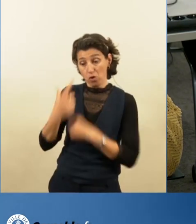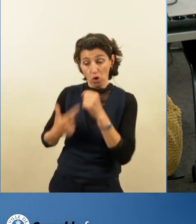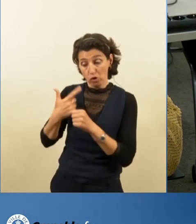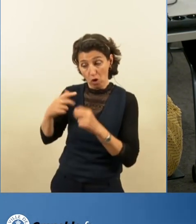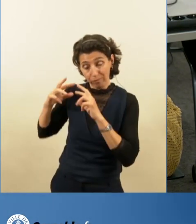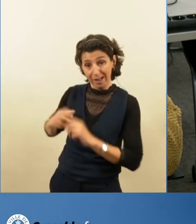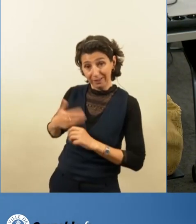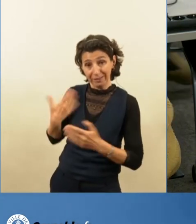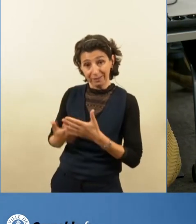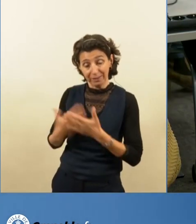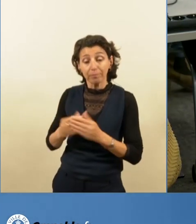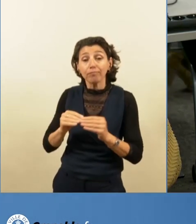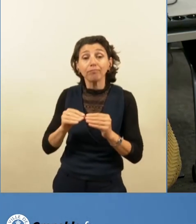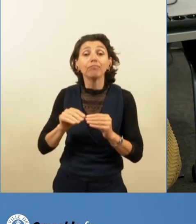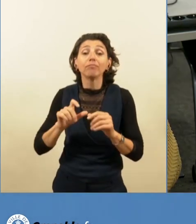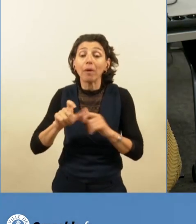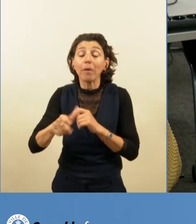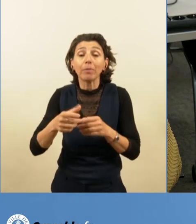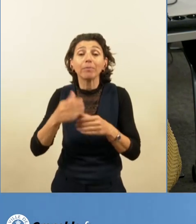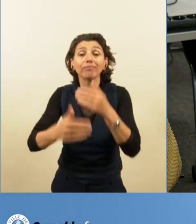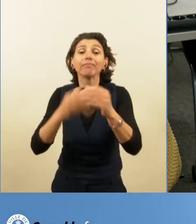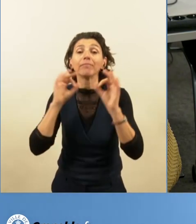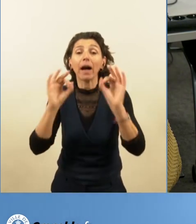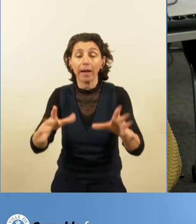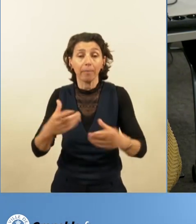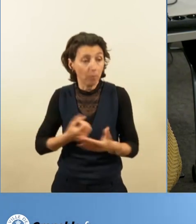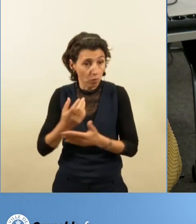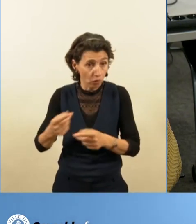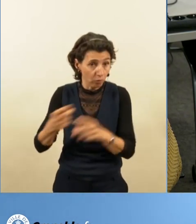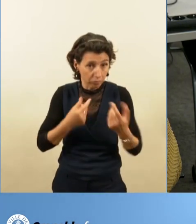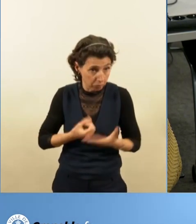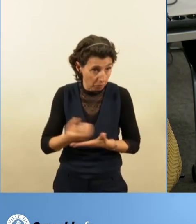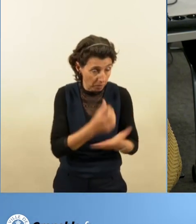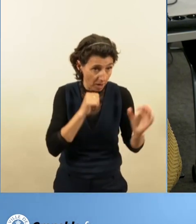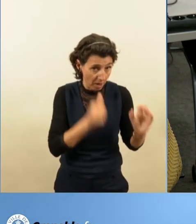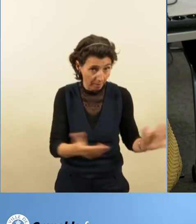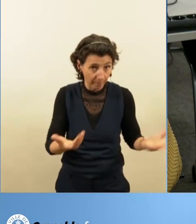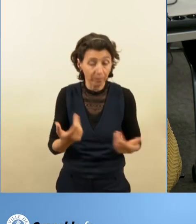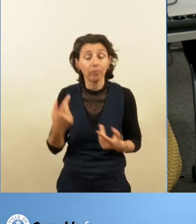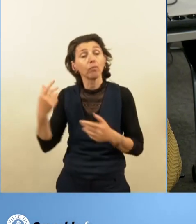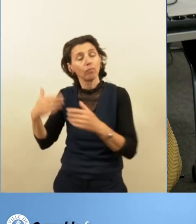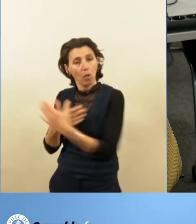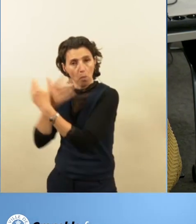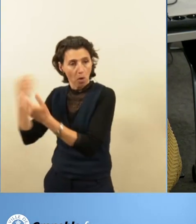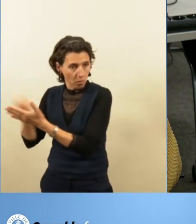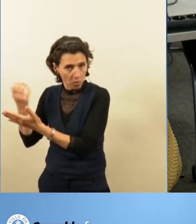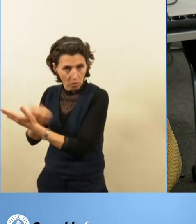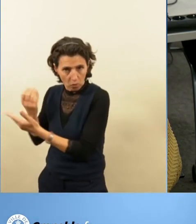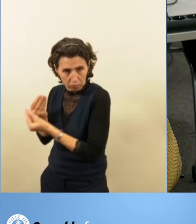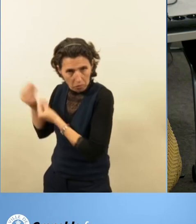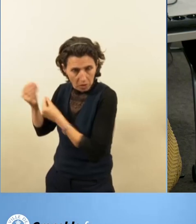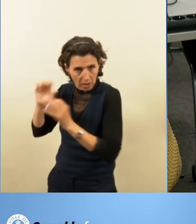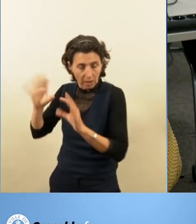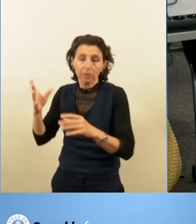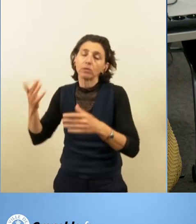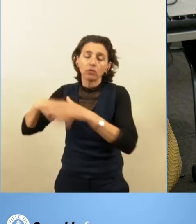avancer qu'à tout le moins aucune information à ce propos n'a été partagé avec les élus municipaux tout comme avec la métropole grenobloise dans le cadre du comité